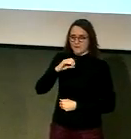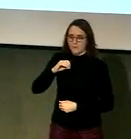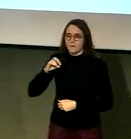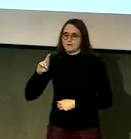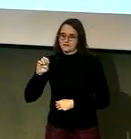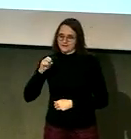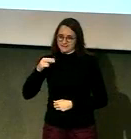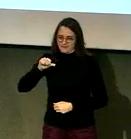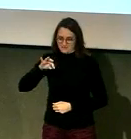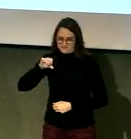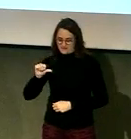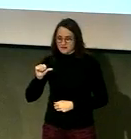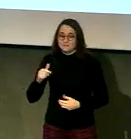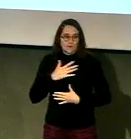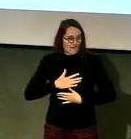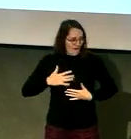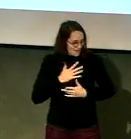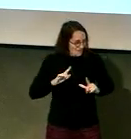plaisir d'être ici avec vous.